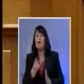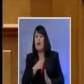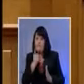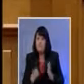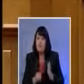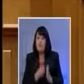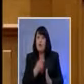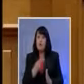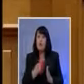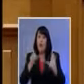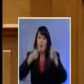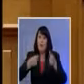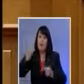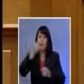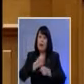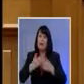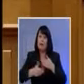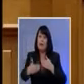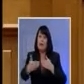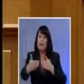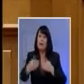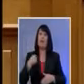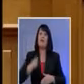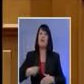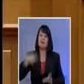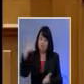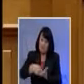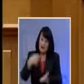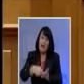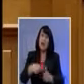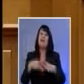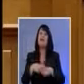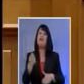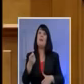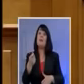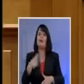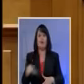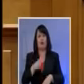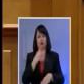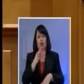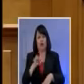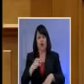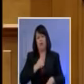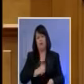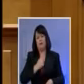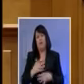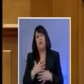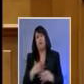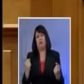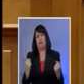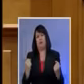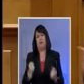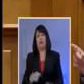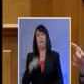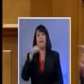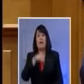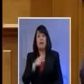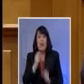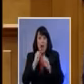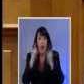για πρώτη φορά μετά τη μεταπολίτευση από το Δημόσιο Ταμείο. Και γι' αυτό είναι δυσαρεστημένοι. Και γι' αυτό εξαπολύουν και ένα